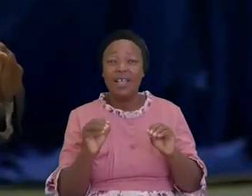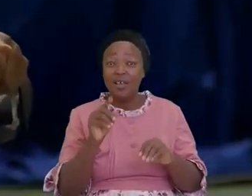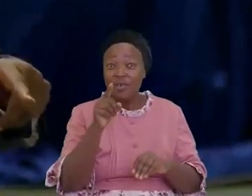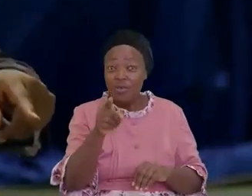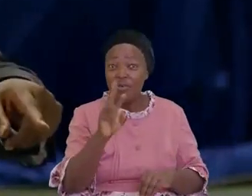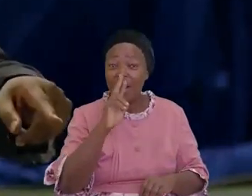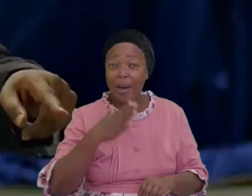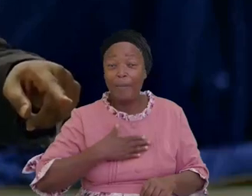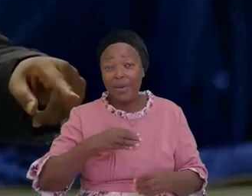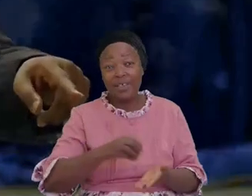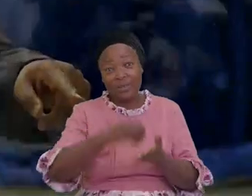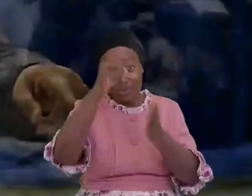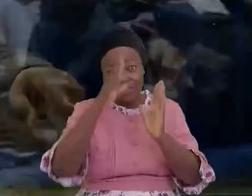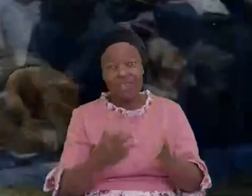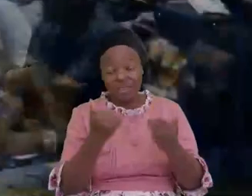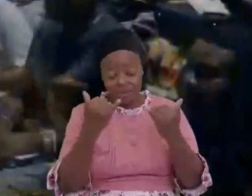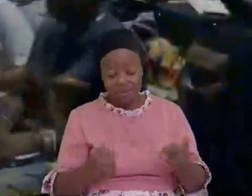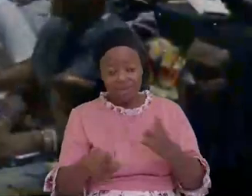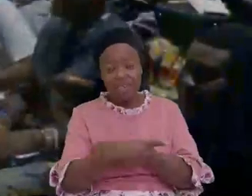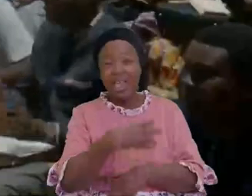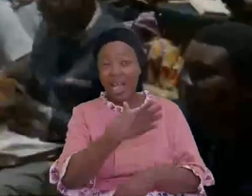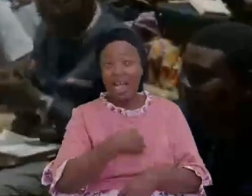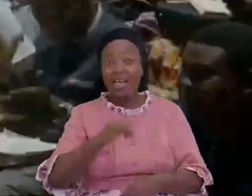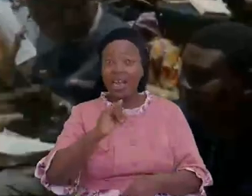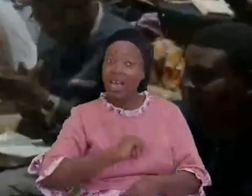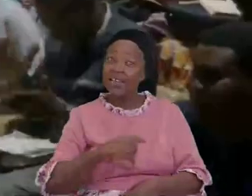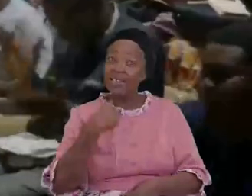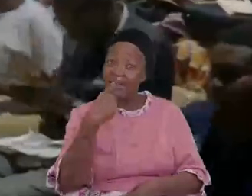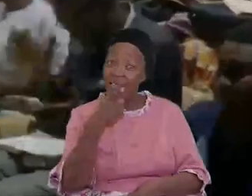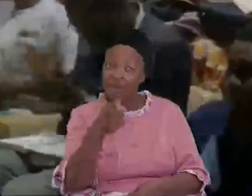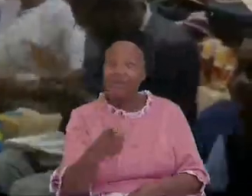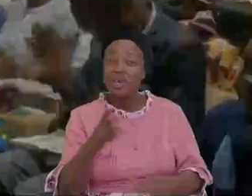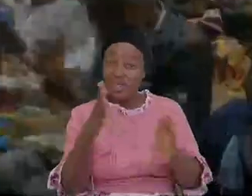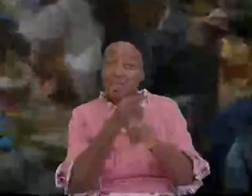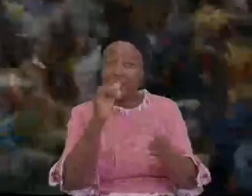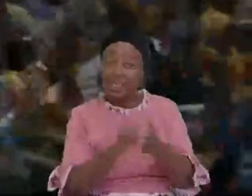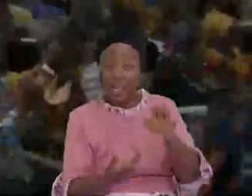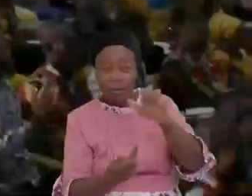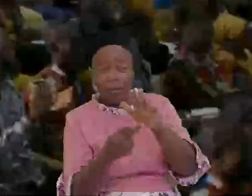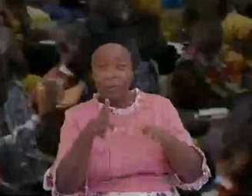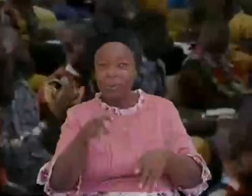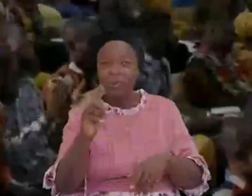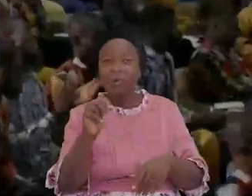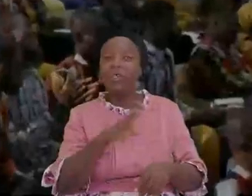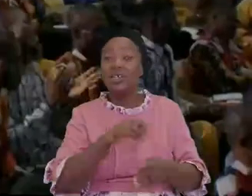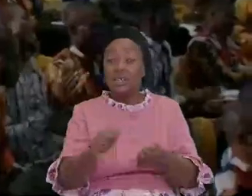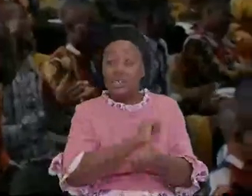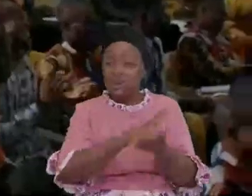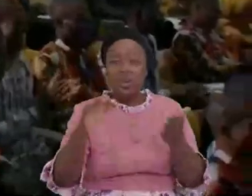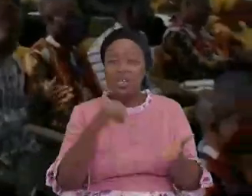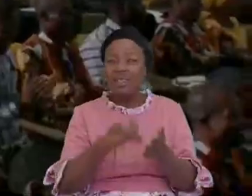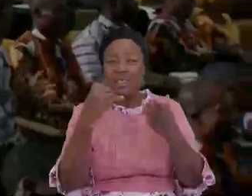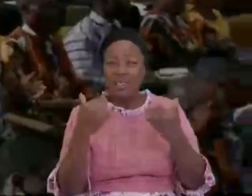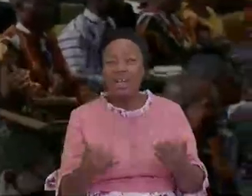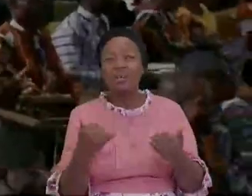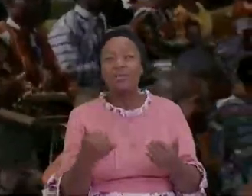Toi, tu es mon élève aujourd'hui. Et moi, je te dis, prends le canari là, il faut briser ça par